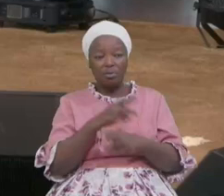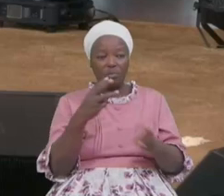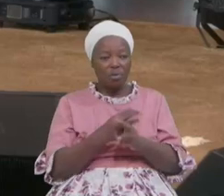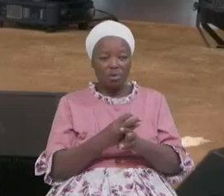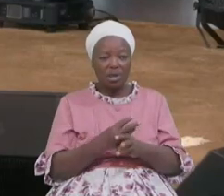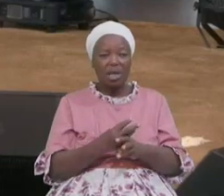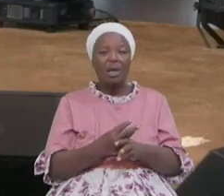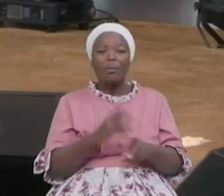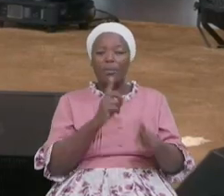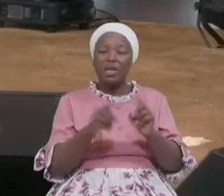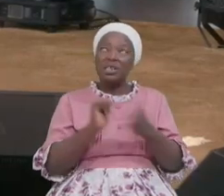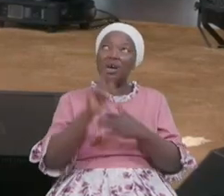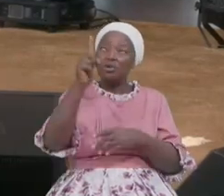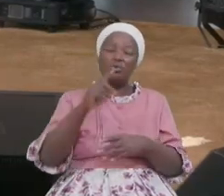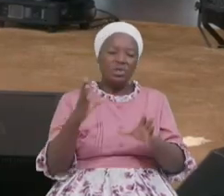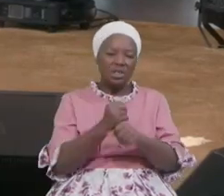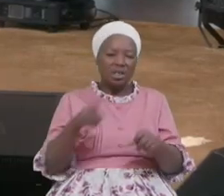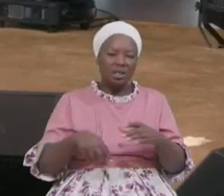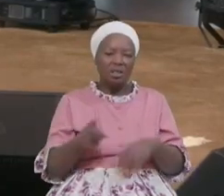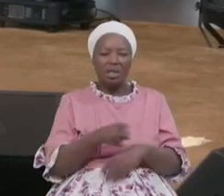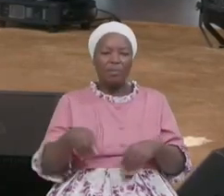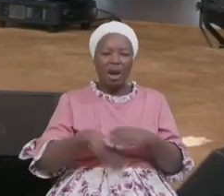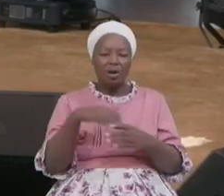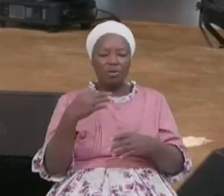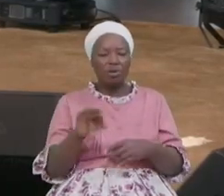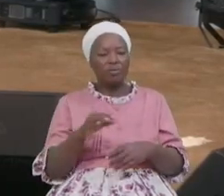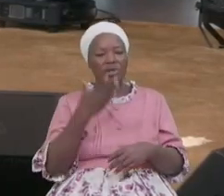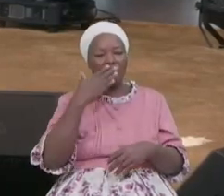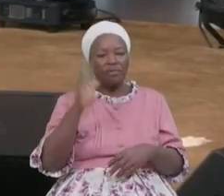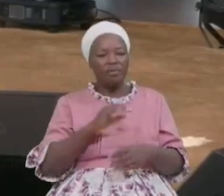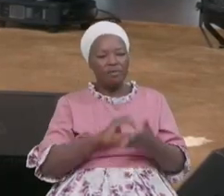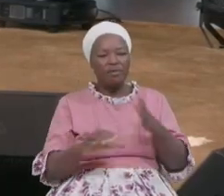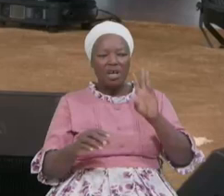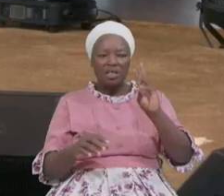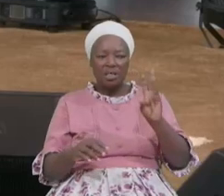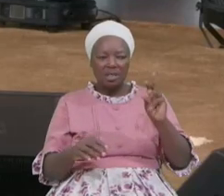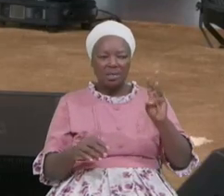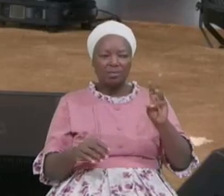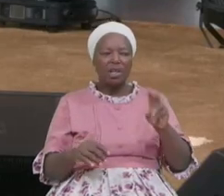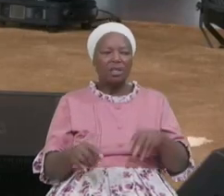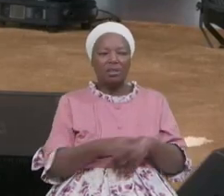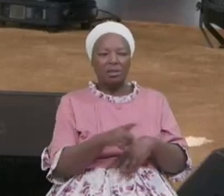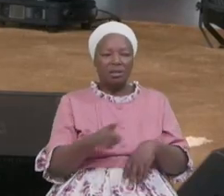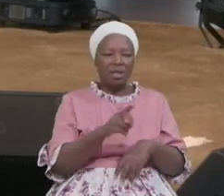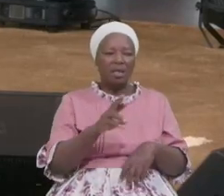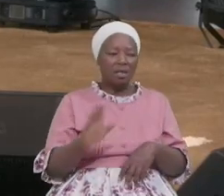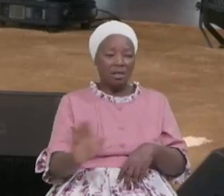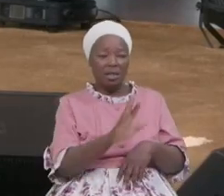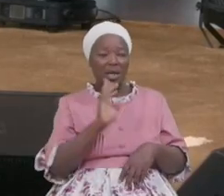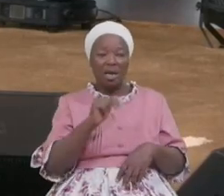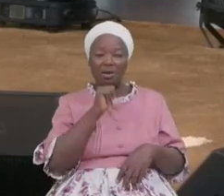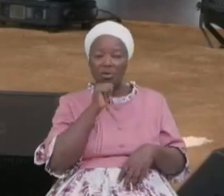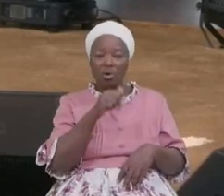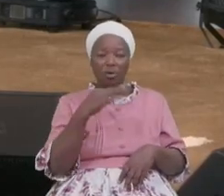Ils ne sont, verset 16. Verset 16, ils ne sont pas du monde, comme moi je ne suis pas